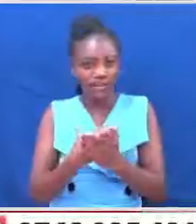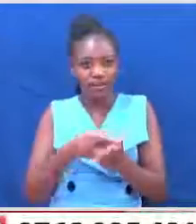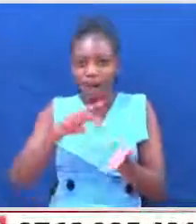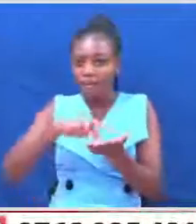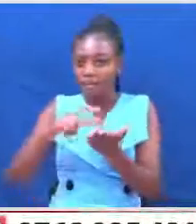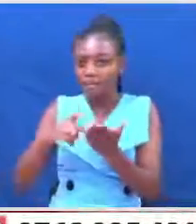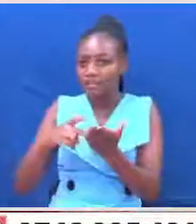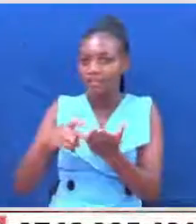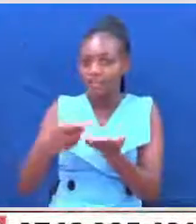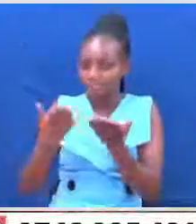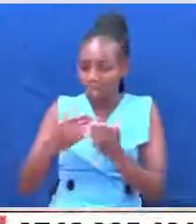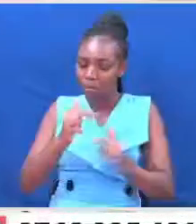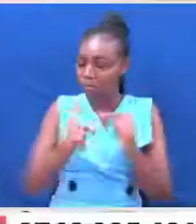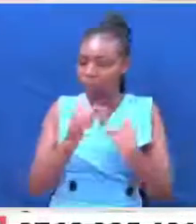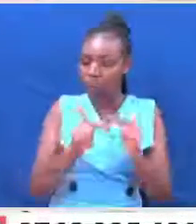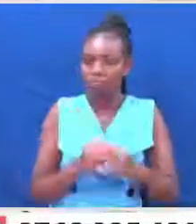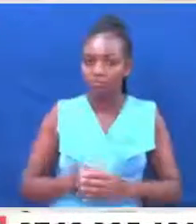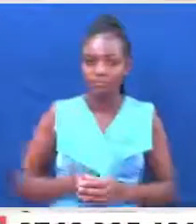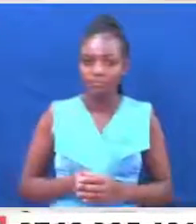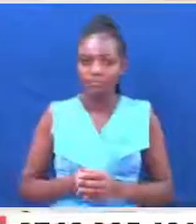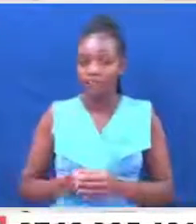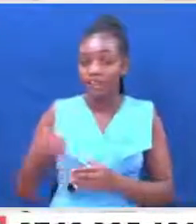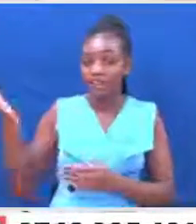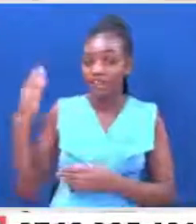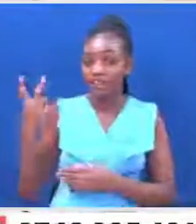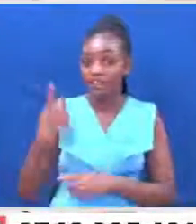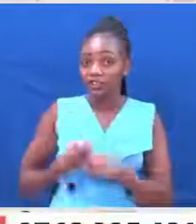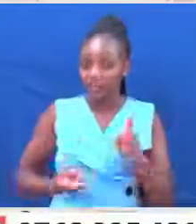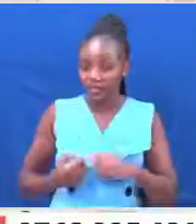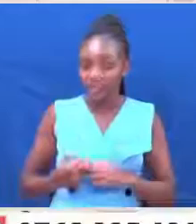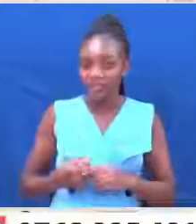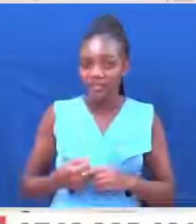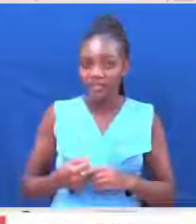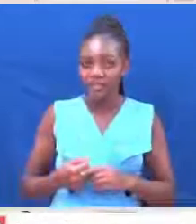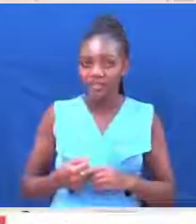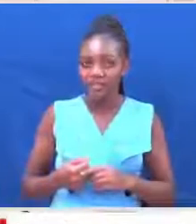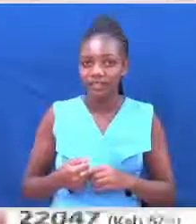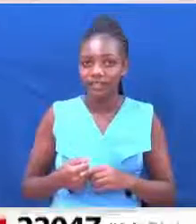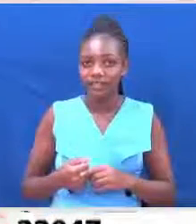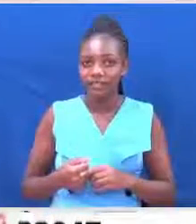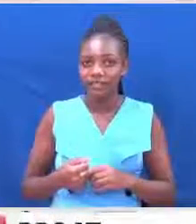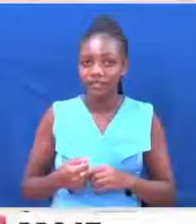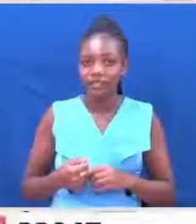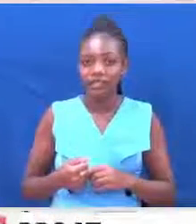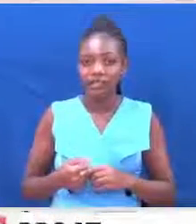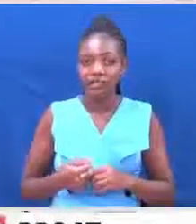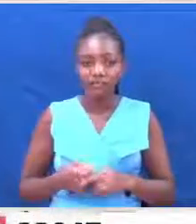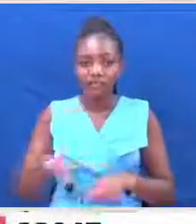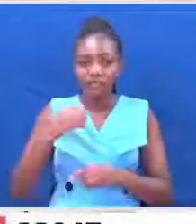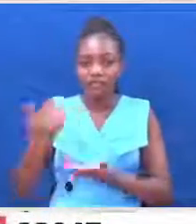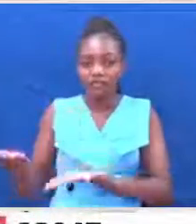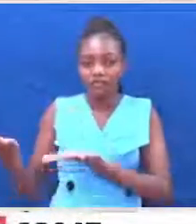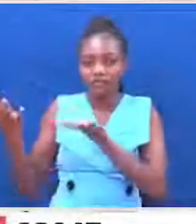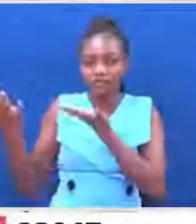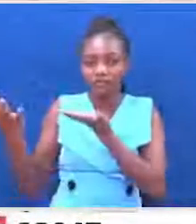ya kiutawala imezingatiwa. Over the last 2 years there has been a steady improvement